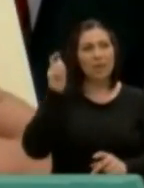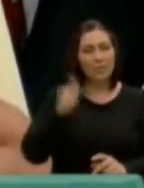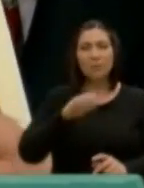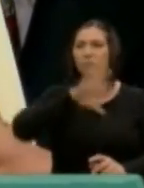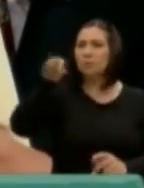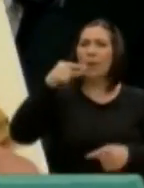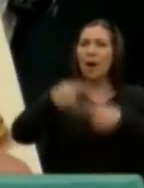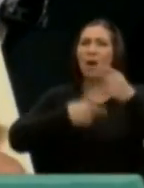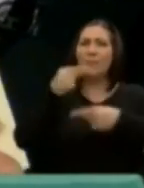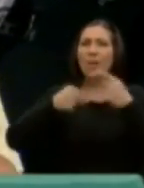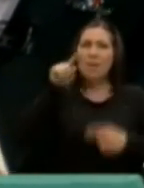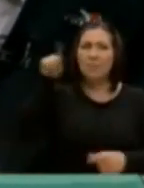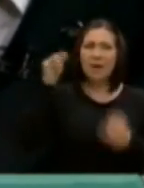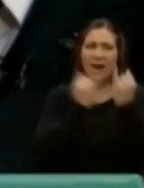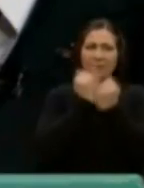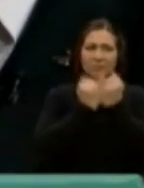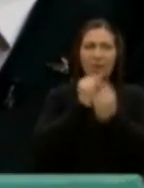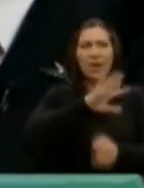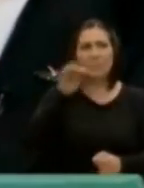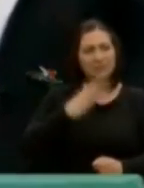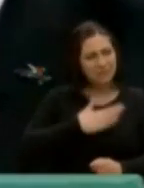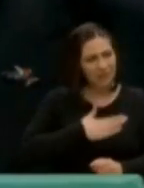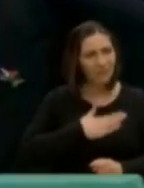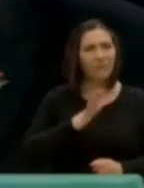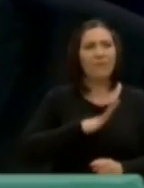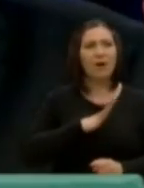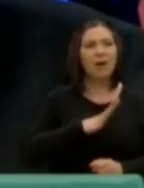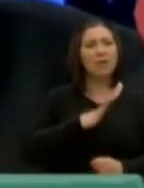sülalem, akrabalarıma, kardeşlerime son derece saygılıyız.